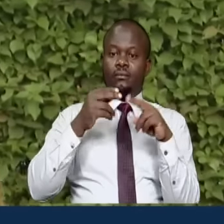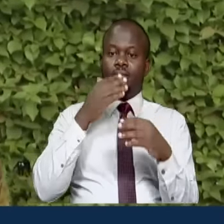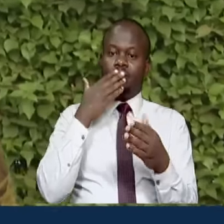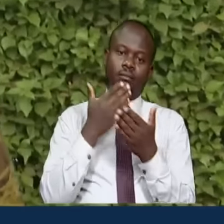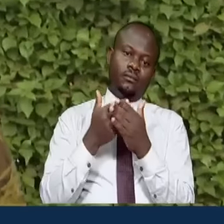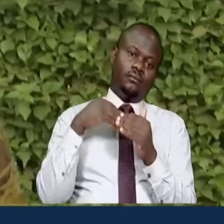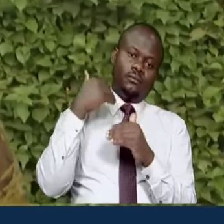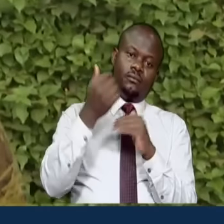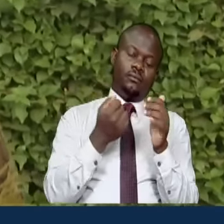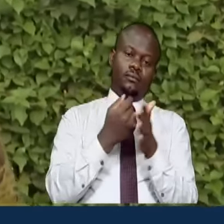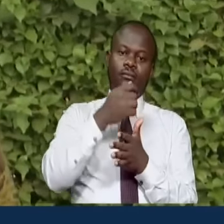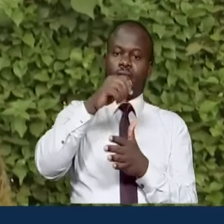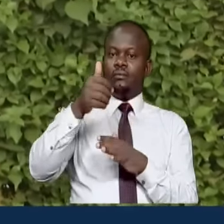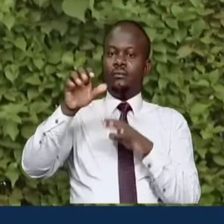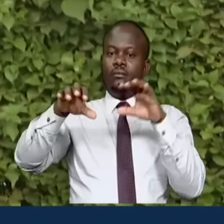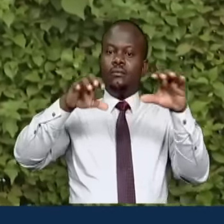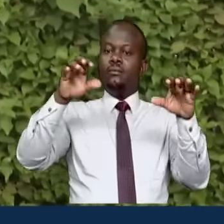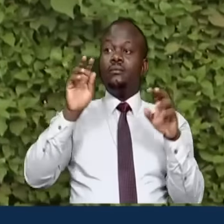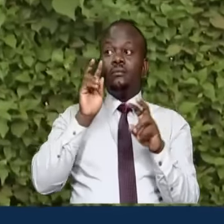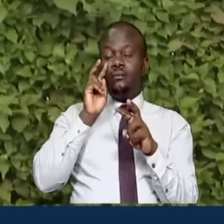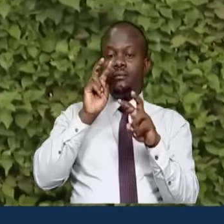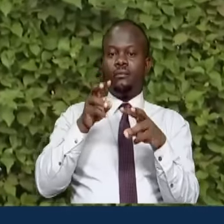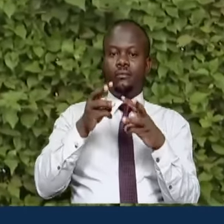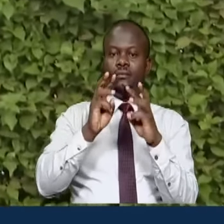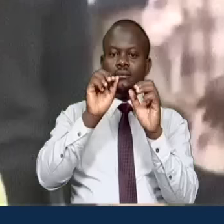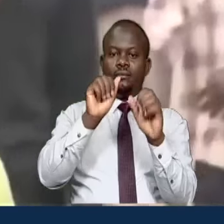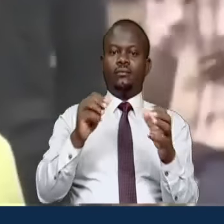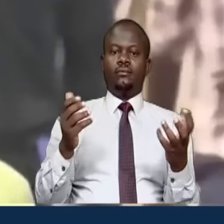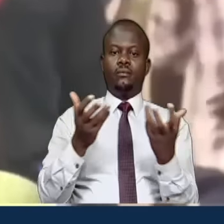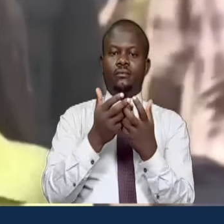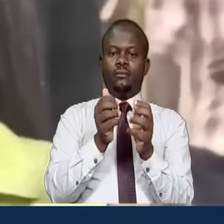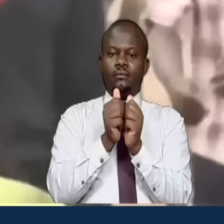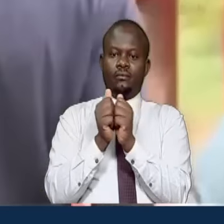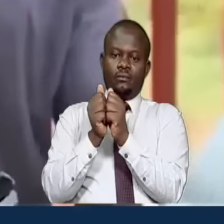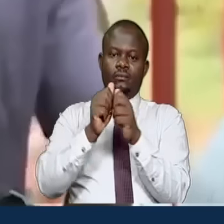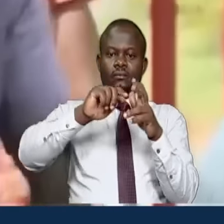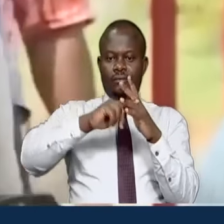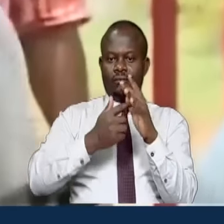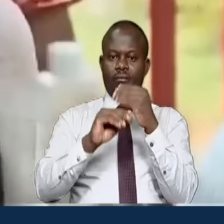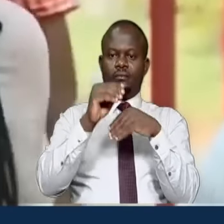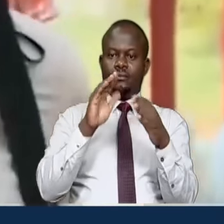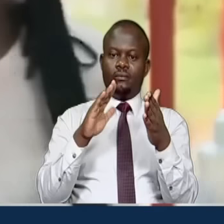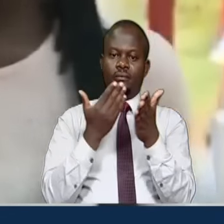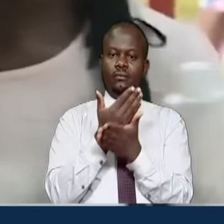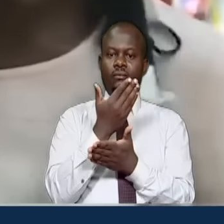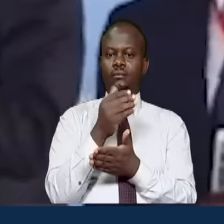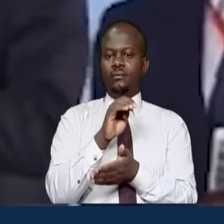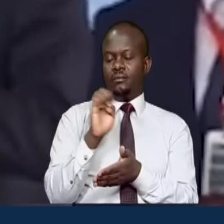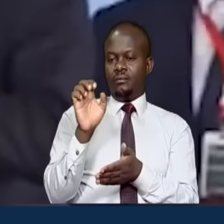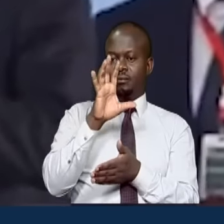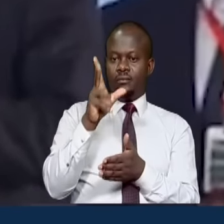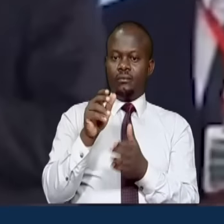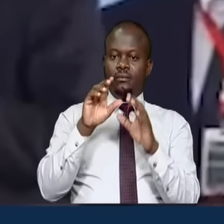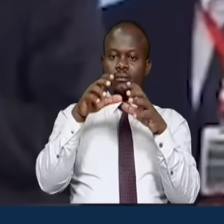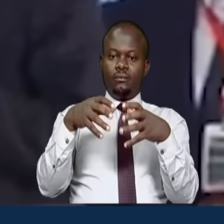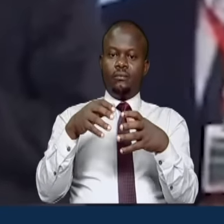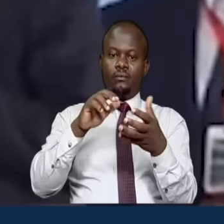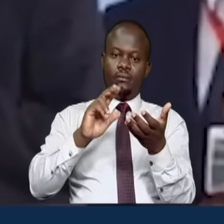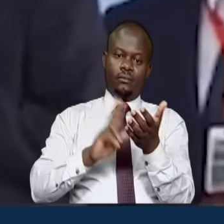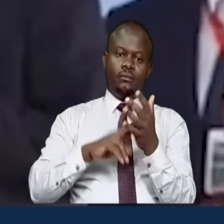bizajya bituma n'izindi regional blocks zireberaho ku buryo dushobora guhuriza hamwe gutangiza iri soko rishya rya East African Community COMESA na SADC